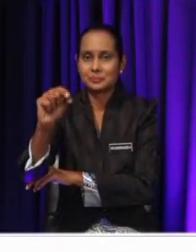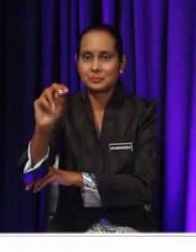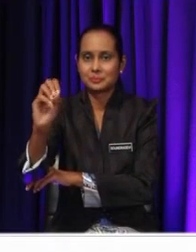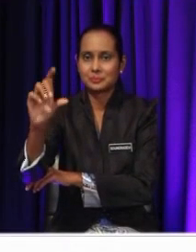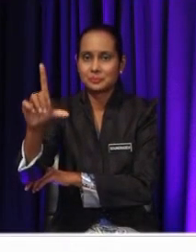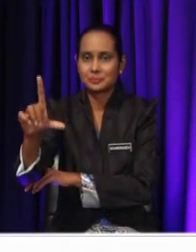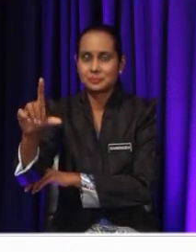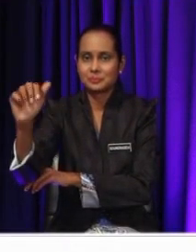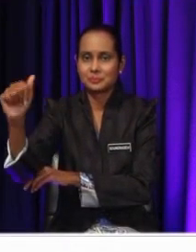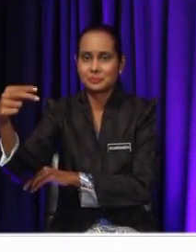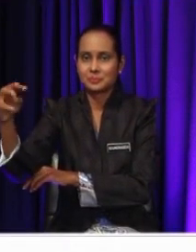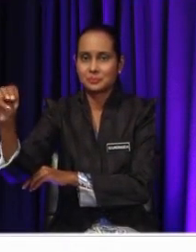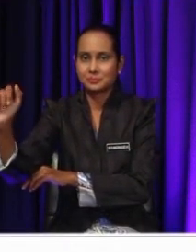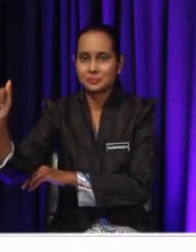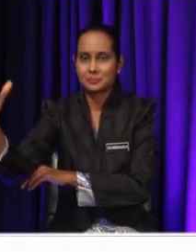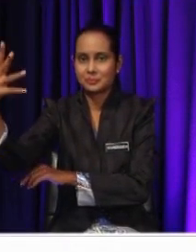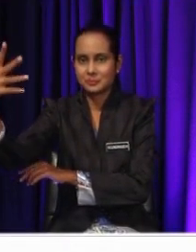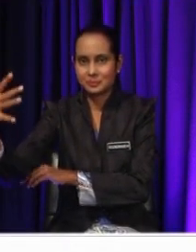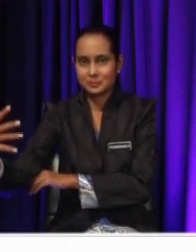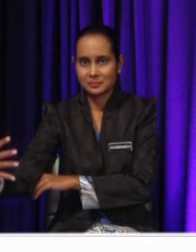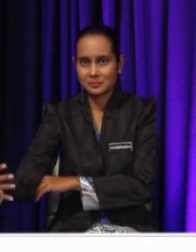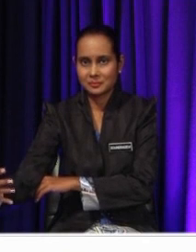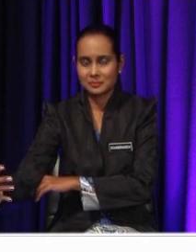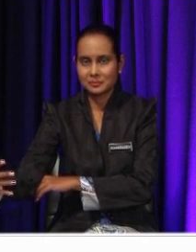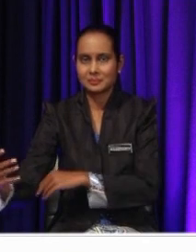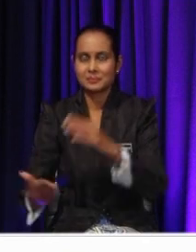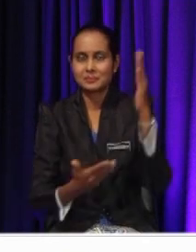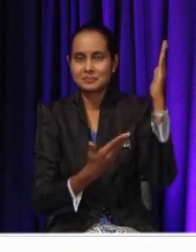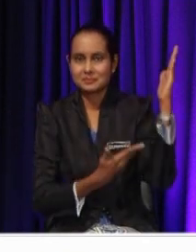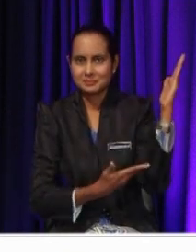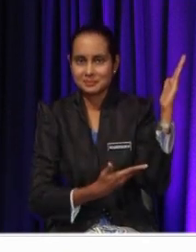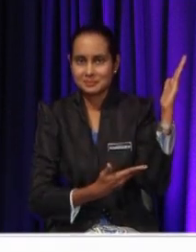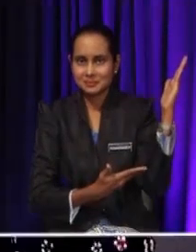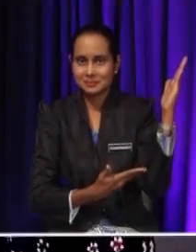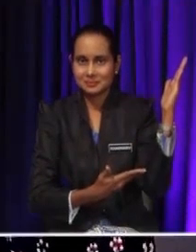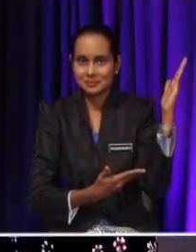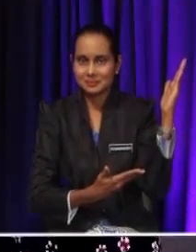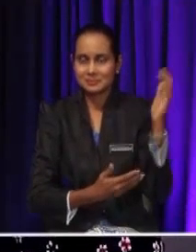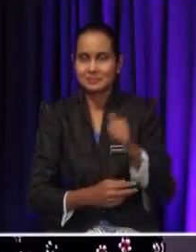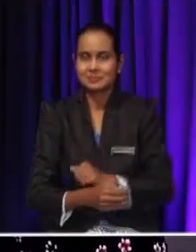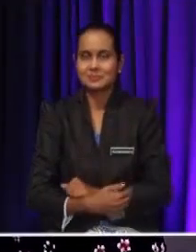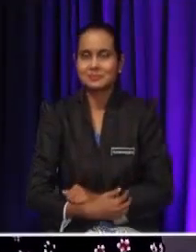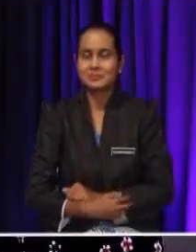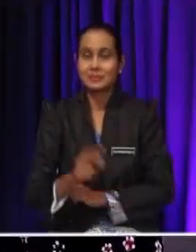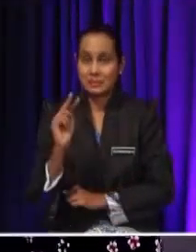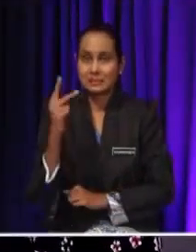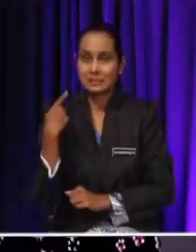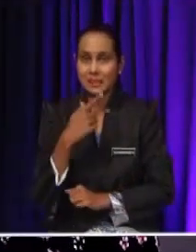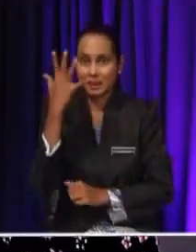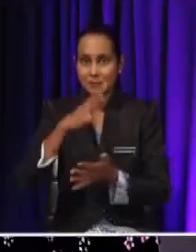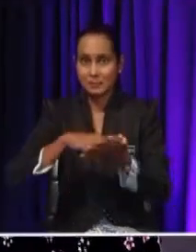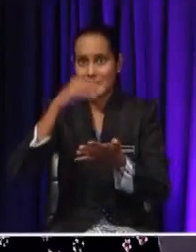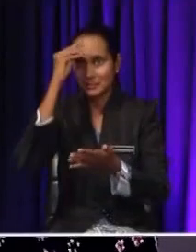zurina Hasan yang ketiga Utsman Awang yang keempat e sama nanti kita akan tahu kita akan belajar